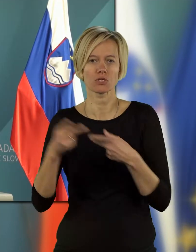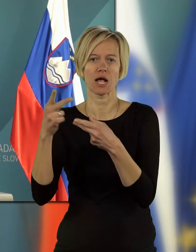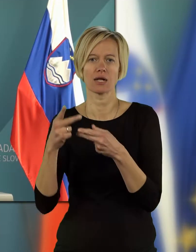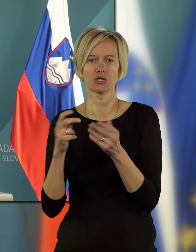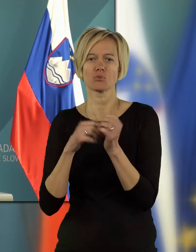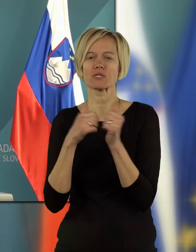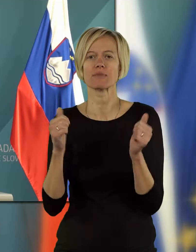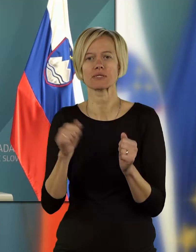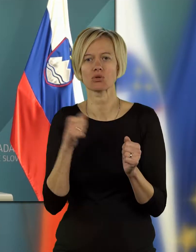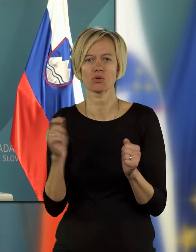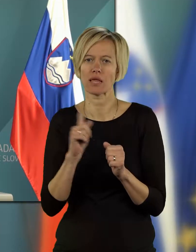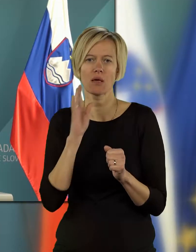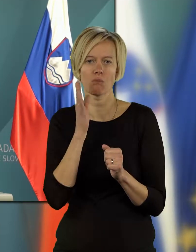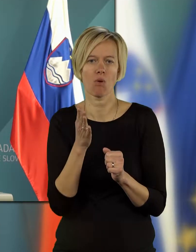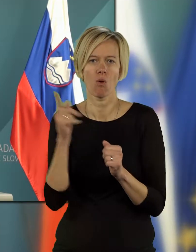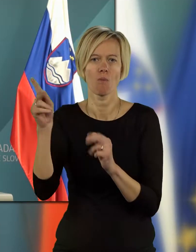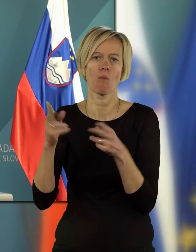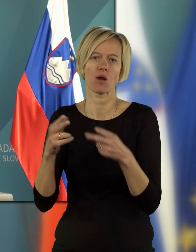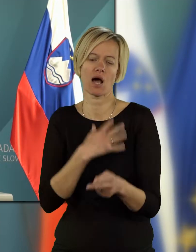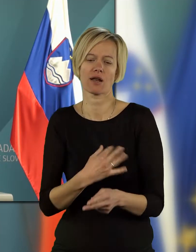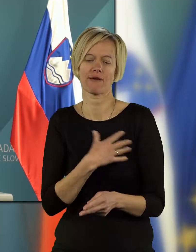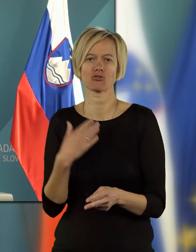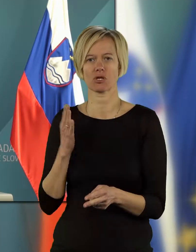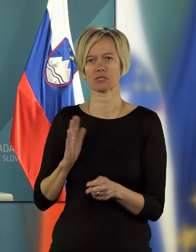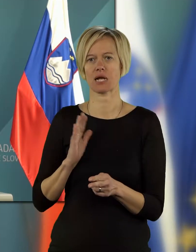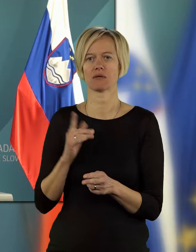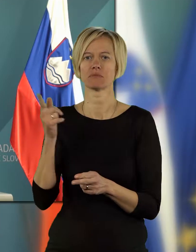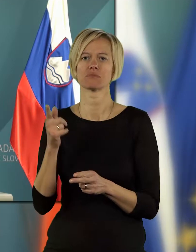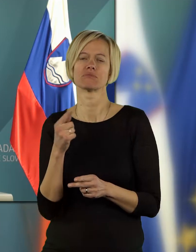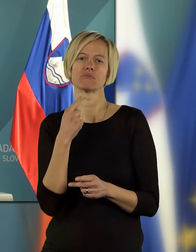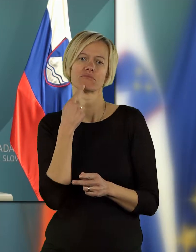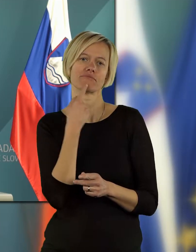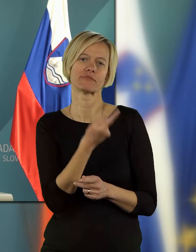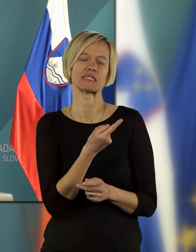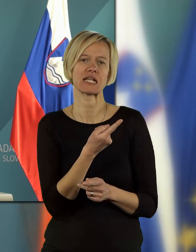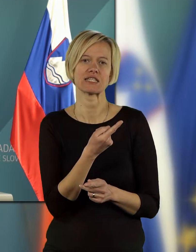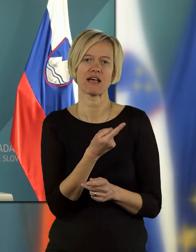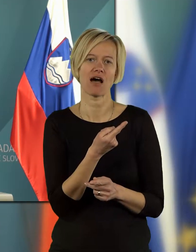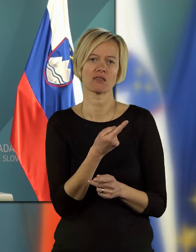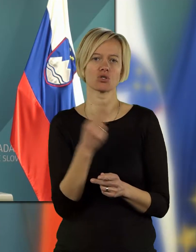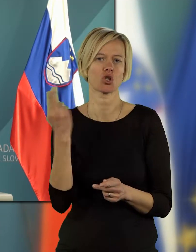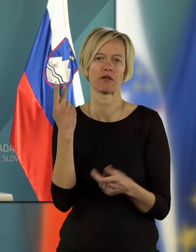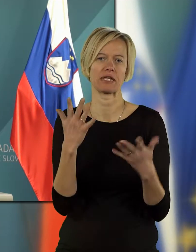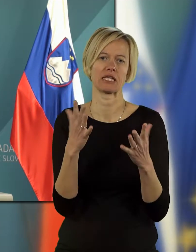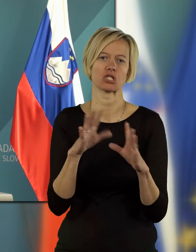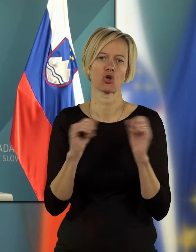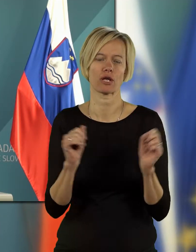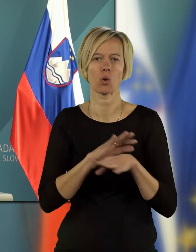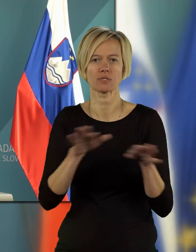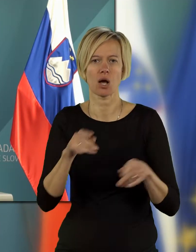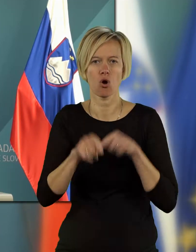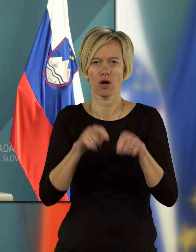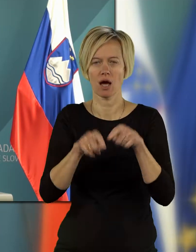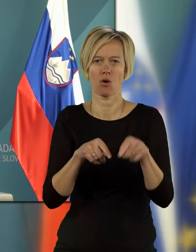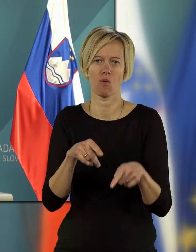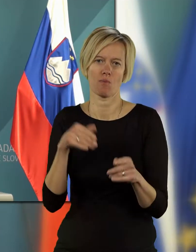poslali predvsem zaradi tega, da ne bo mogla hrvaška stran se sklicovati, da pač Slovenija ni storila